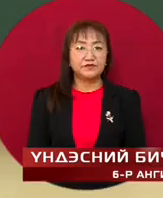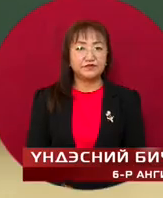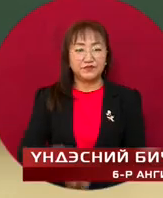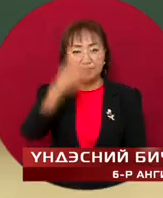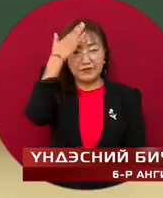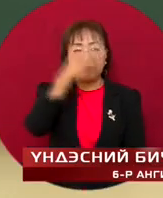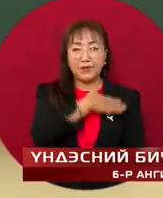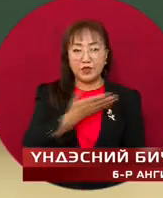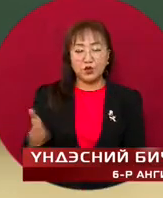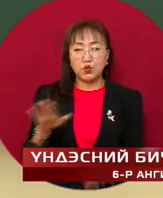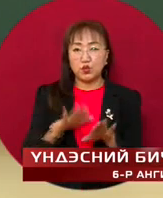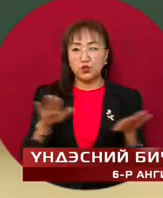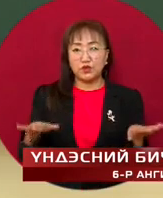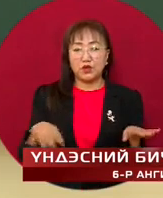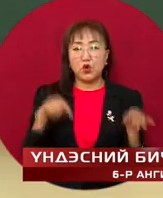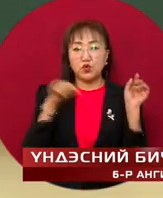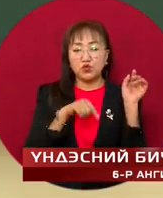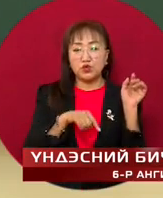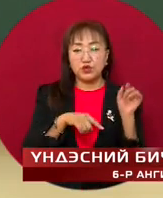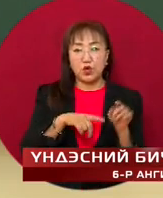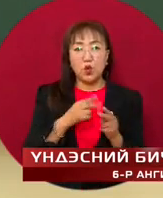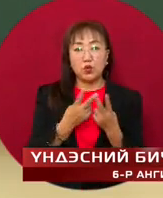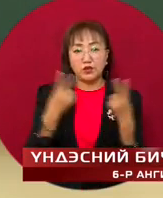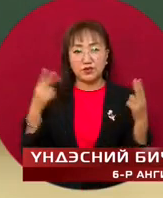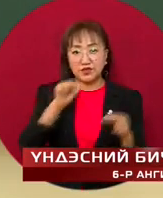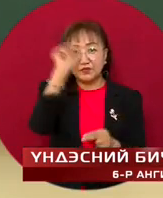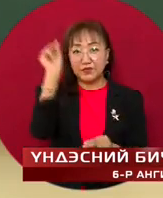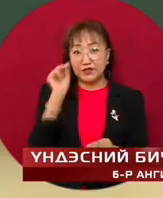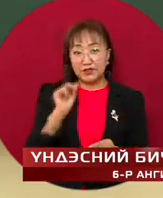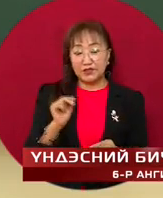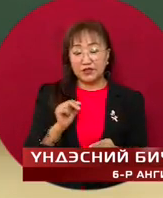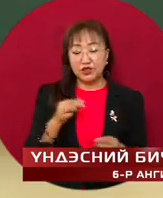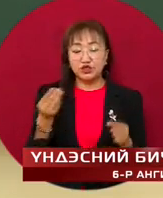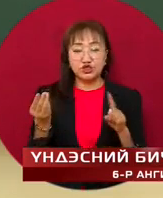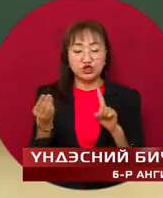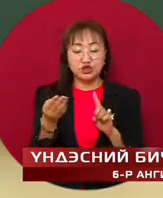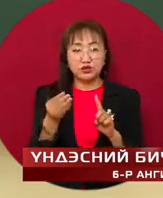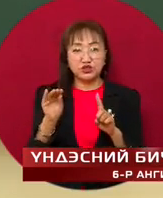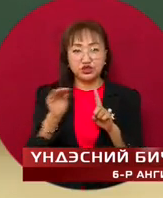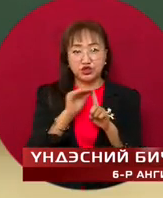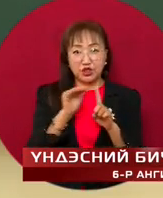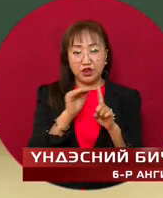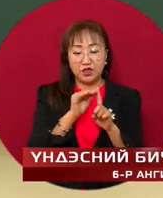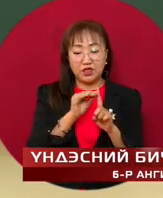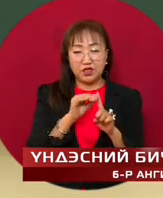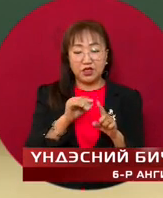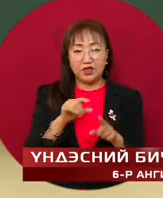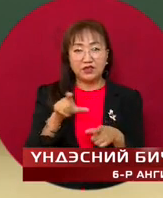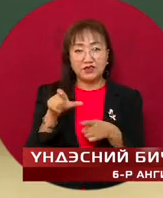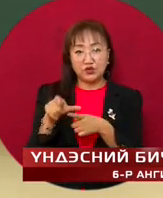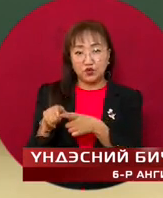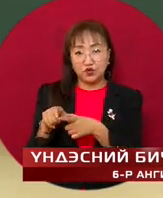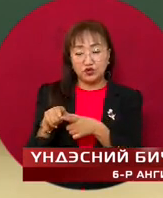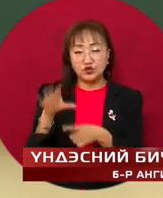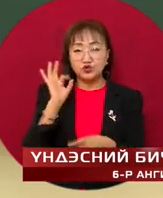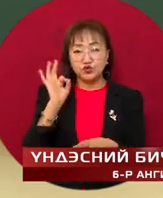Сайн байцгаана хүүхдүүдээ. Өнөөдөр үндэсний бичгийн хичээлээр багшин жинхэнэ нэрийн тий хадгалын нөхцөлийг зөв бичих хичээлийг заанаа. За хүүхдүүд